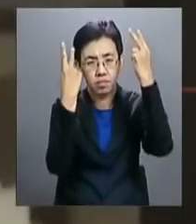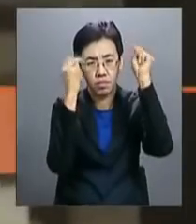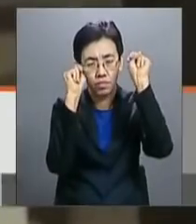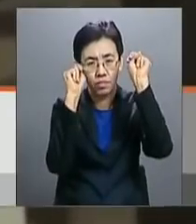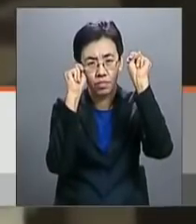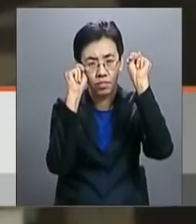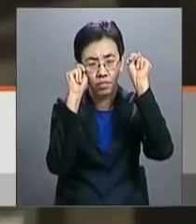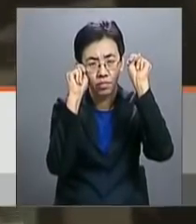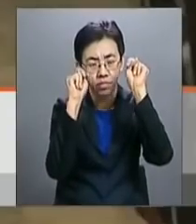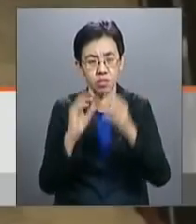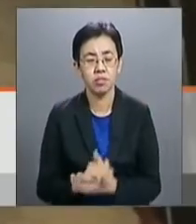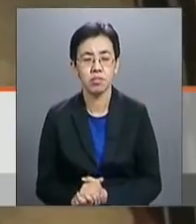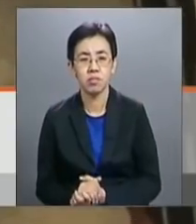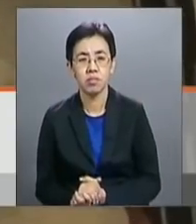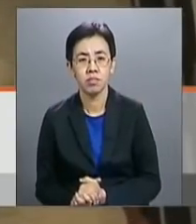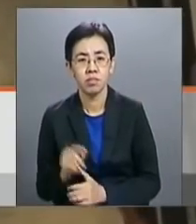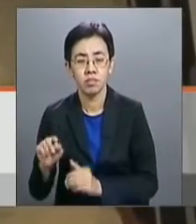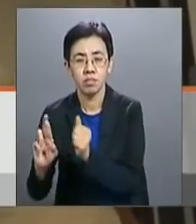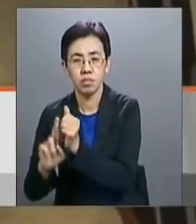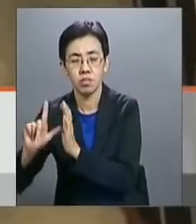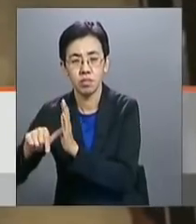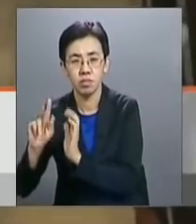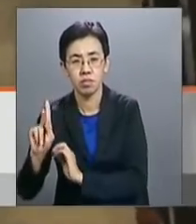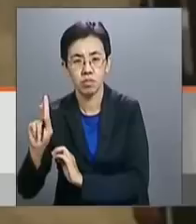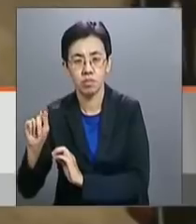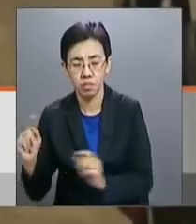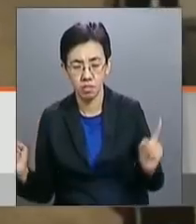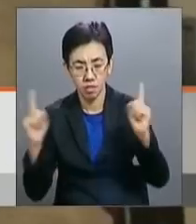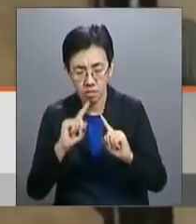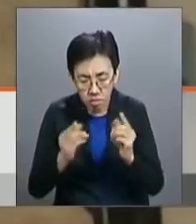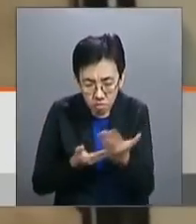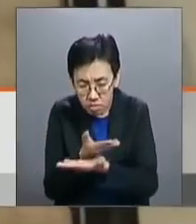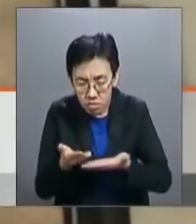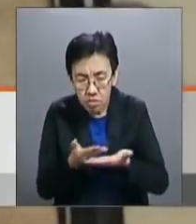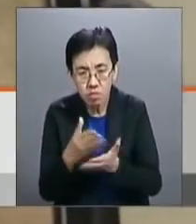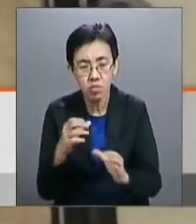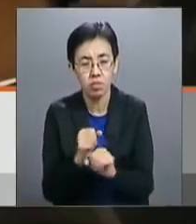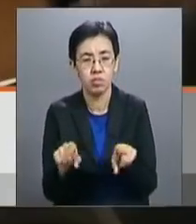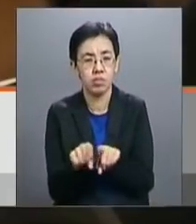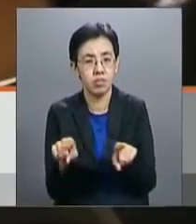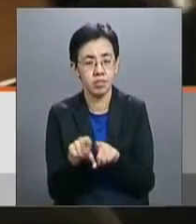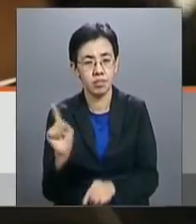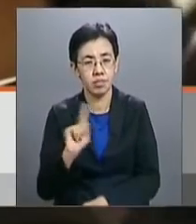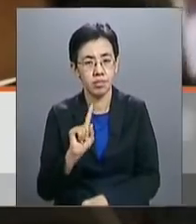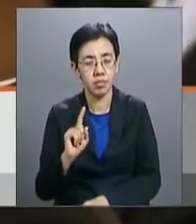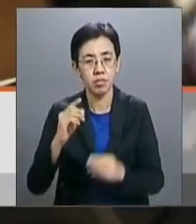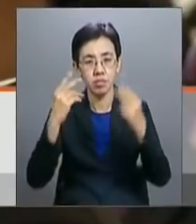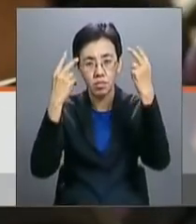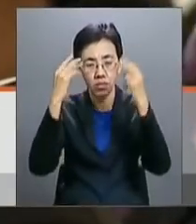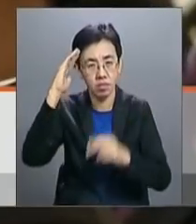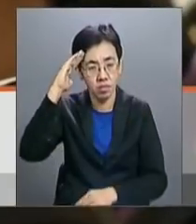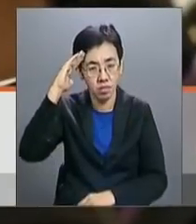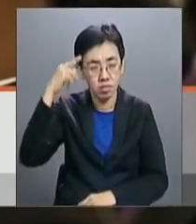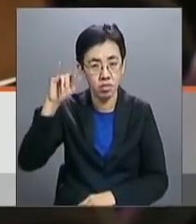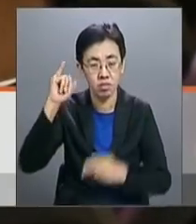นตรีและนายณัฐเล่าศรีสวกุลรองเลขาธิการกกต.จึงยังคงให้ความเห็นตรงกันว่าแม้พลเอกประยุทธ์จันทร์โอชาน